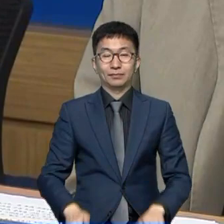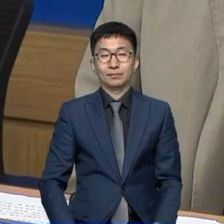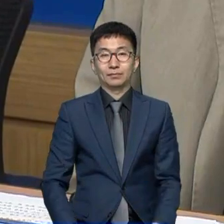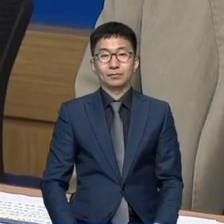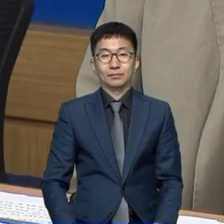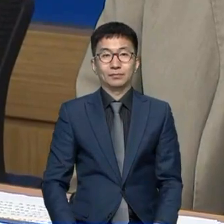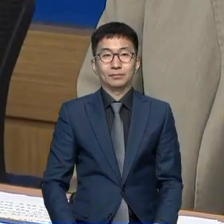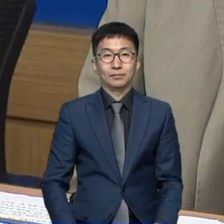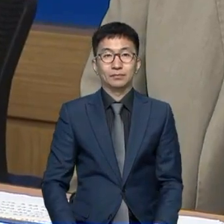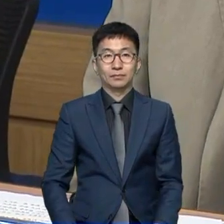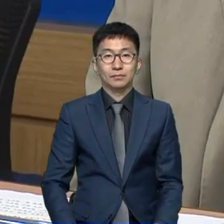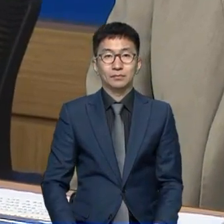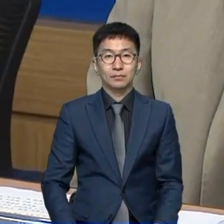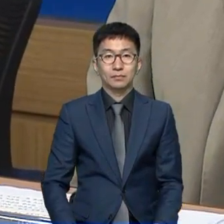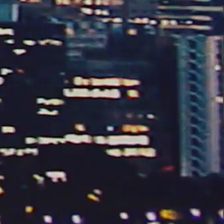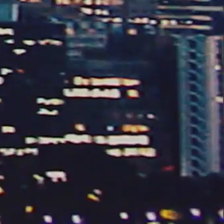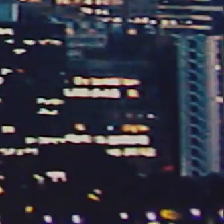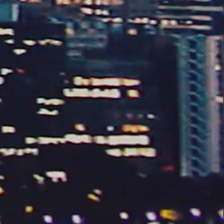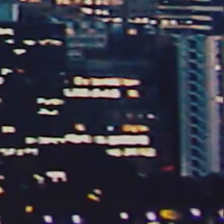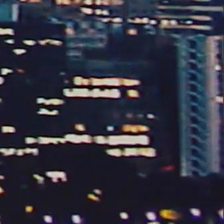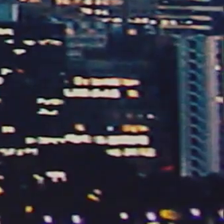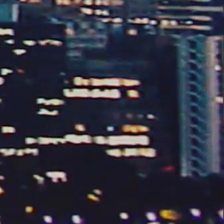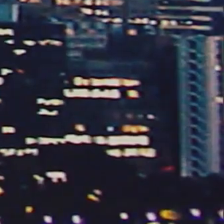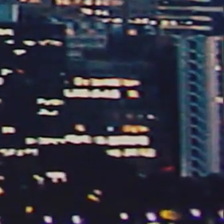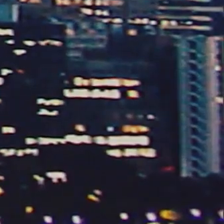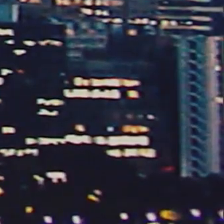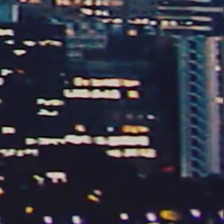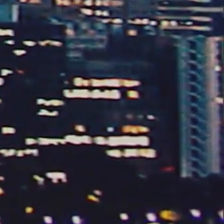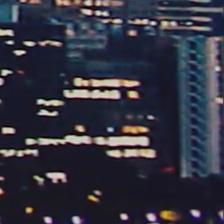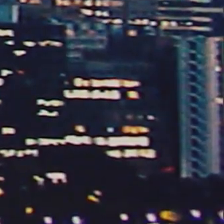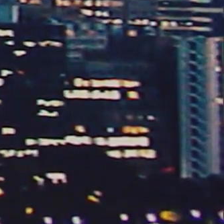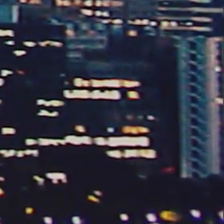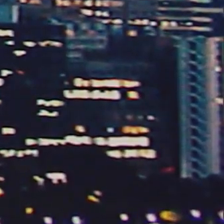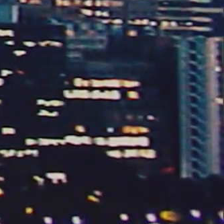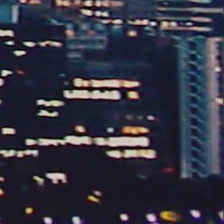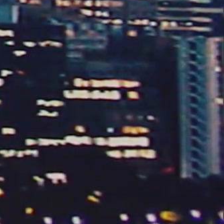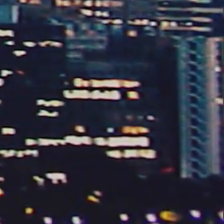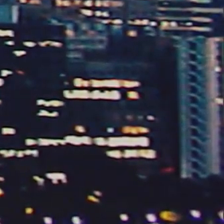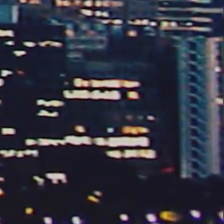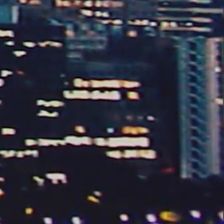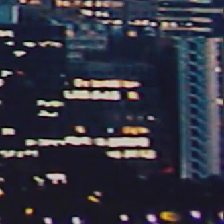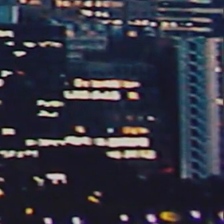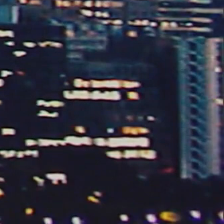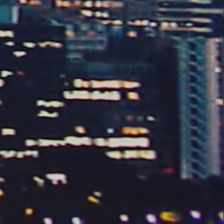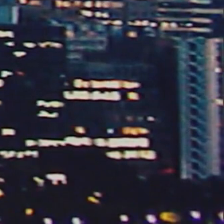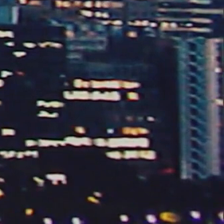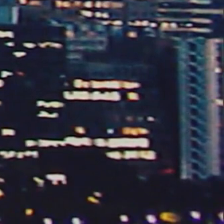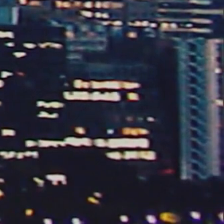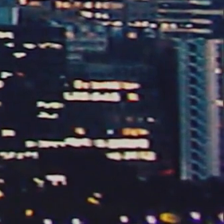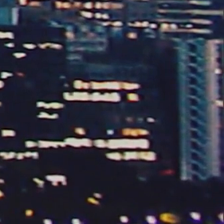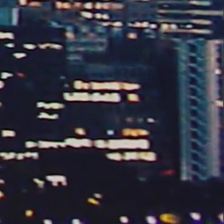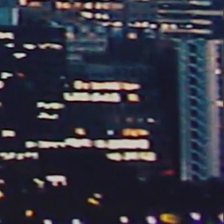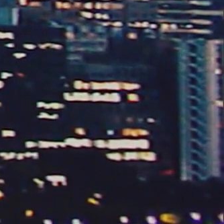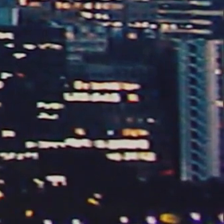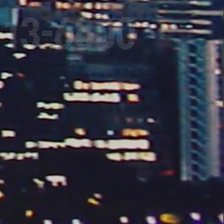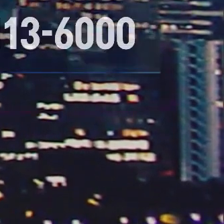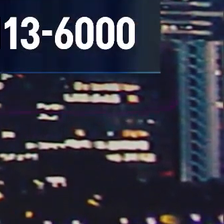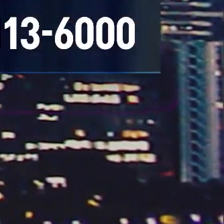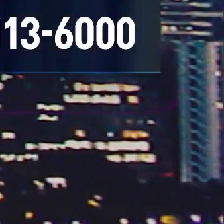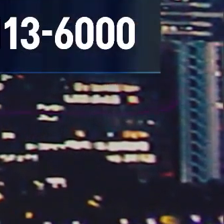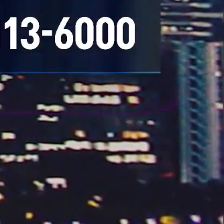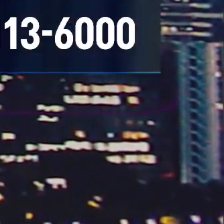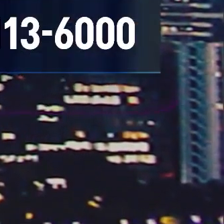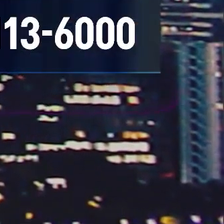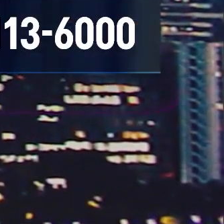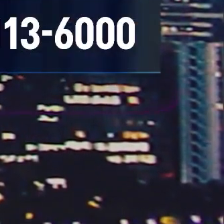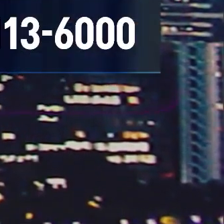SBS 이성훈입니다. 더 많은 뉴스를 보시려면 화면 오른쪽에 있는 구독 버튼을 눌러주시면 됩니다.